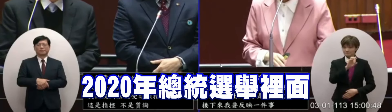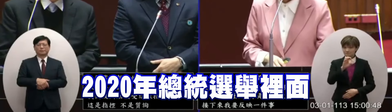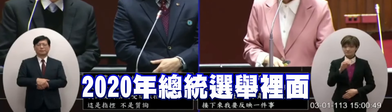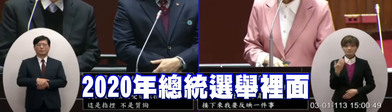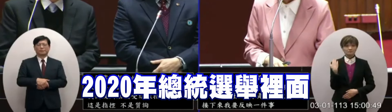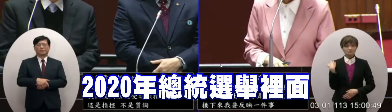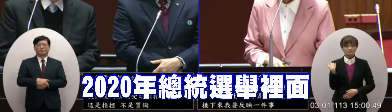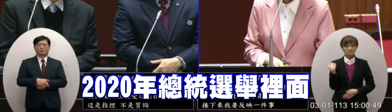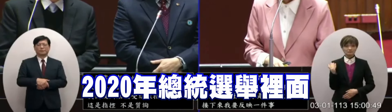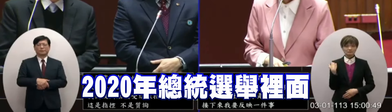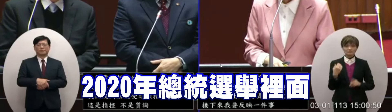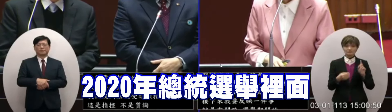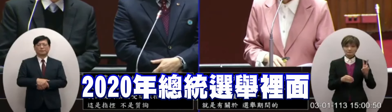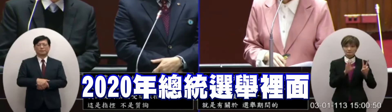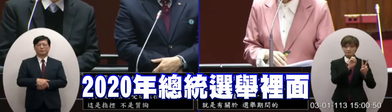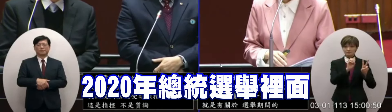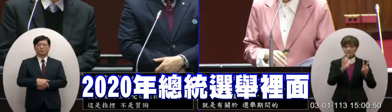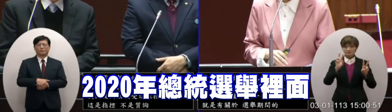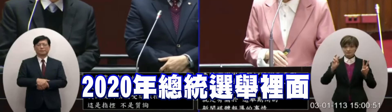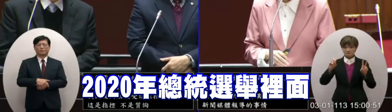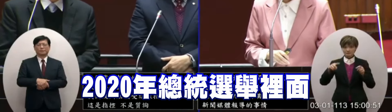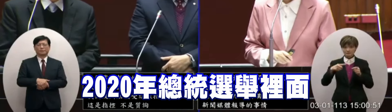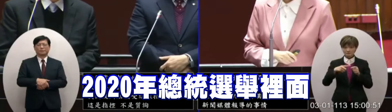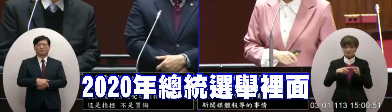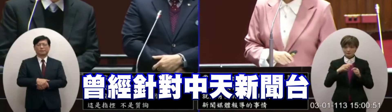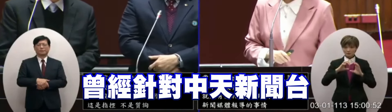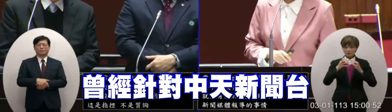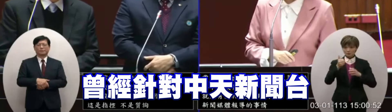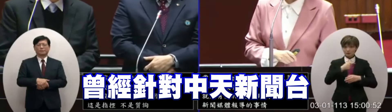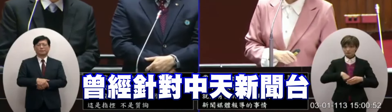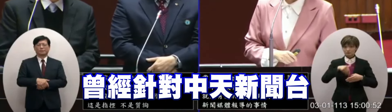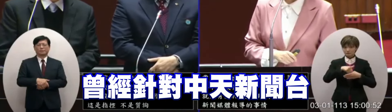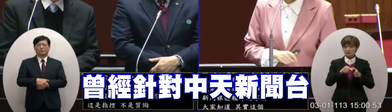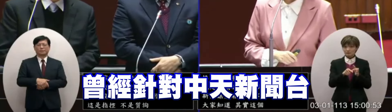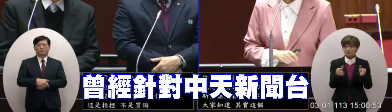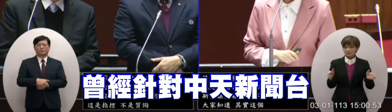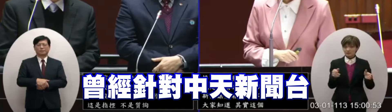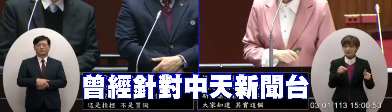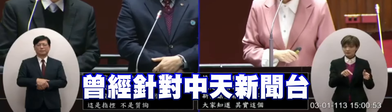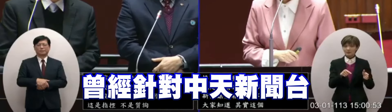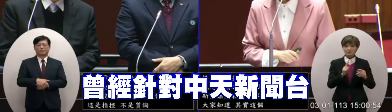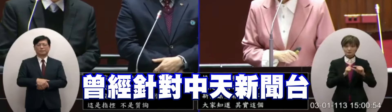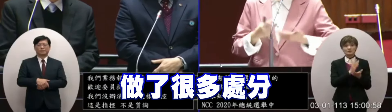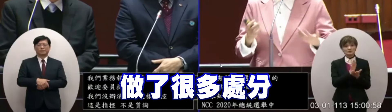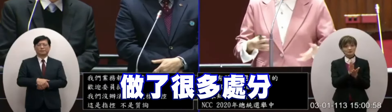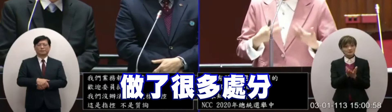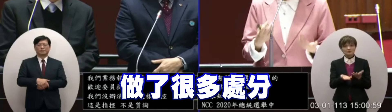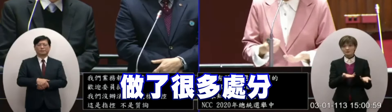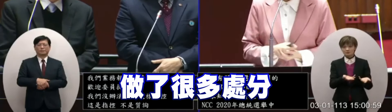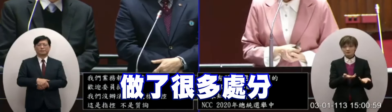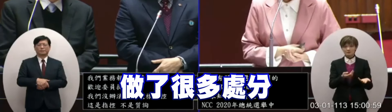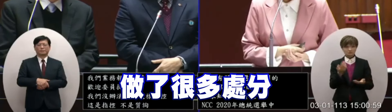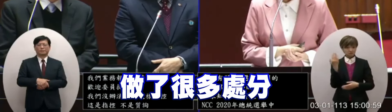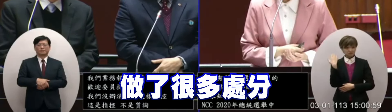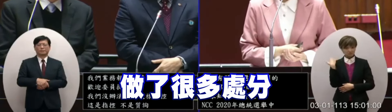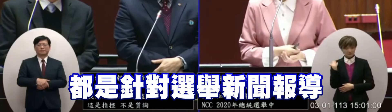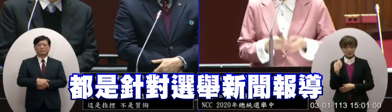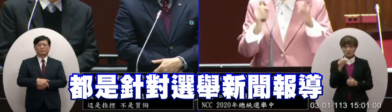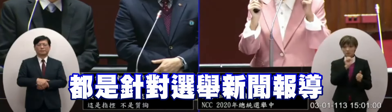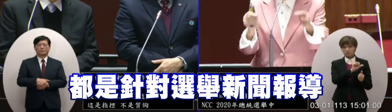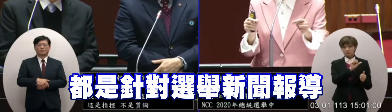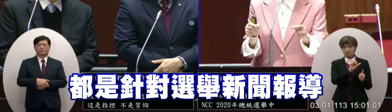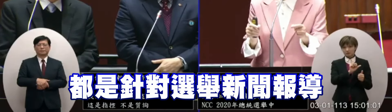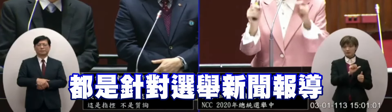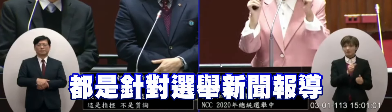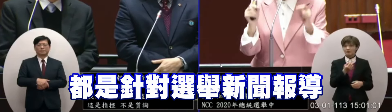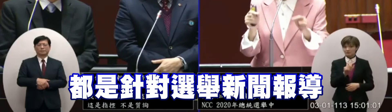在二零年总统选举里面那么曾经针对中天新闻台当时做了很多的处分，它